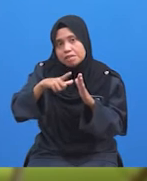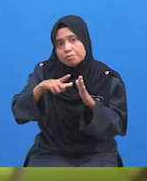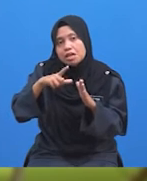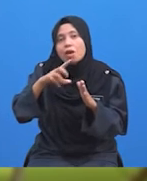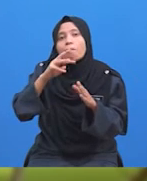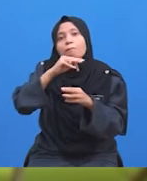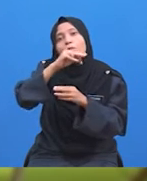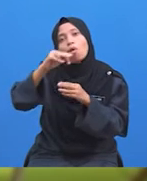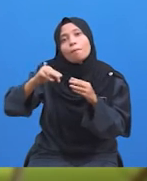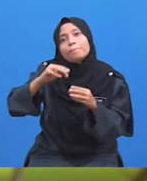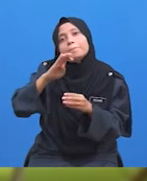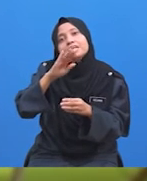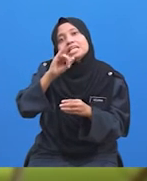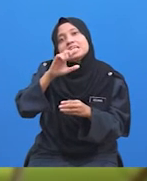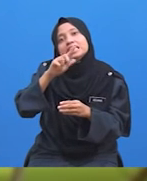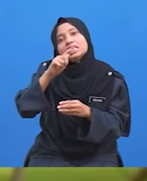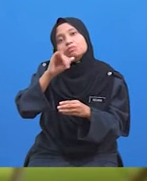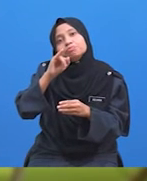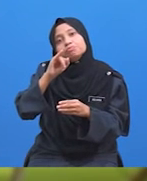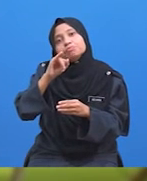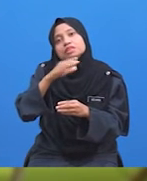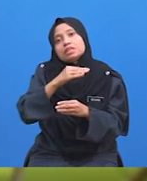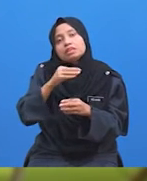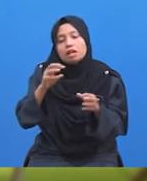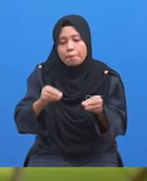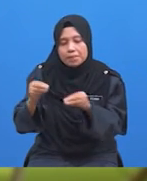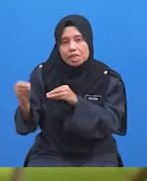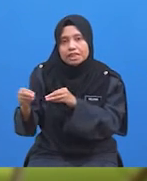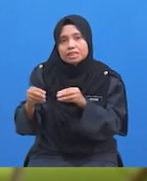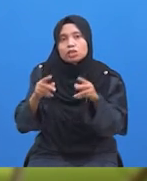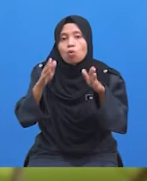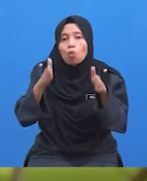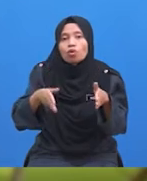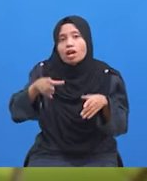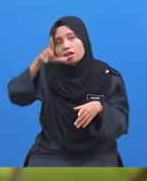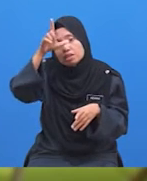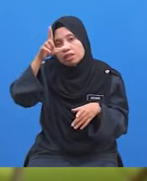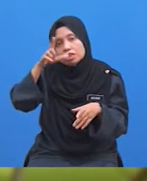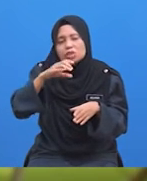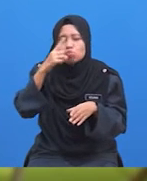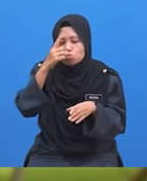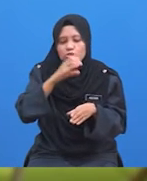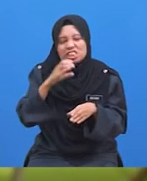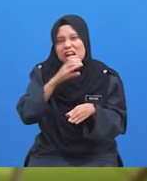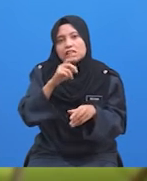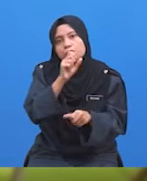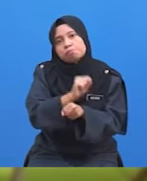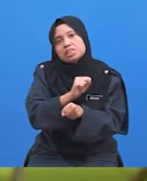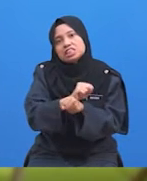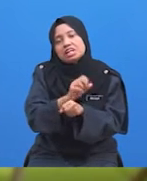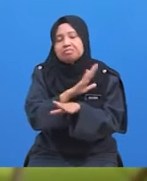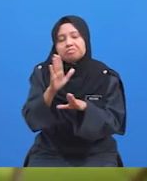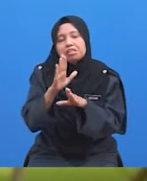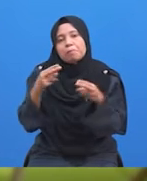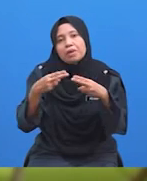mobility berbanding wanita dan migrasi kaum lelaki untuk mencari pekerjaan tidak mendapat